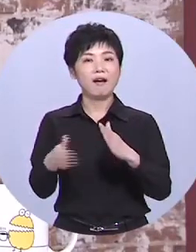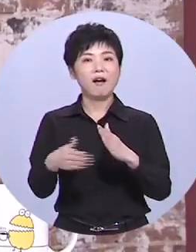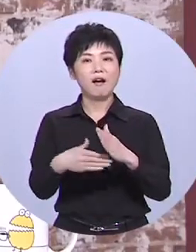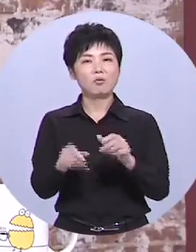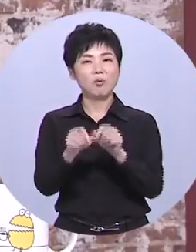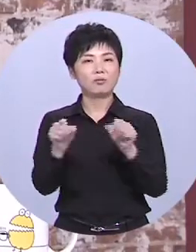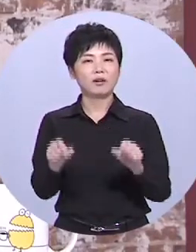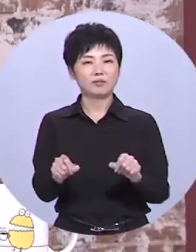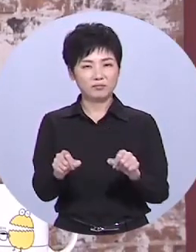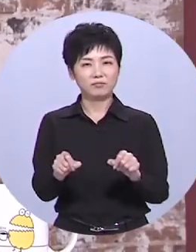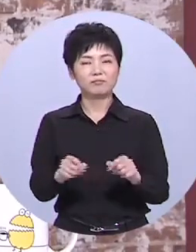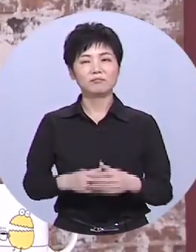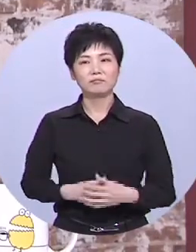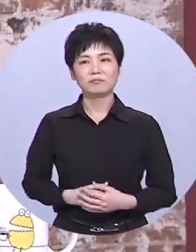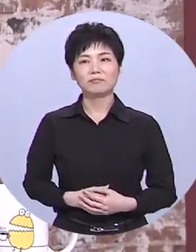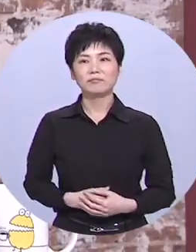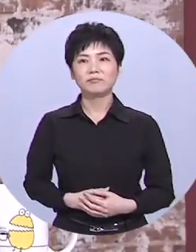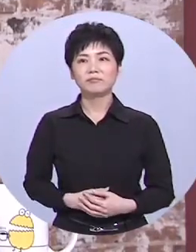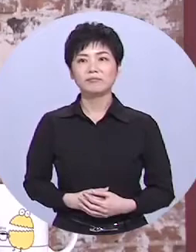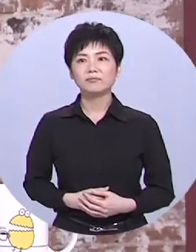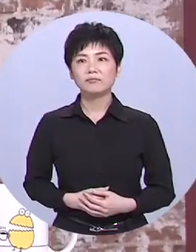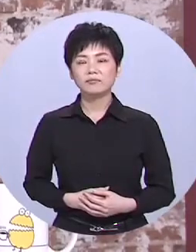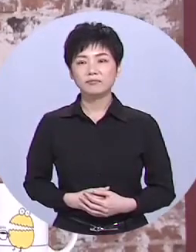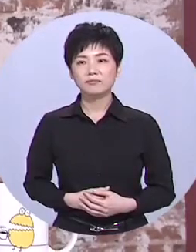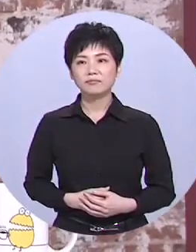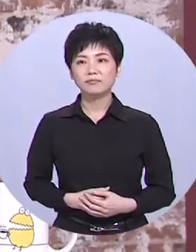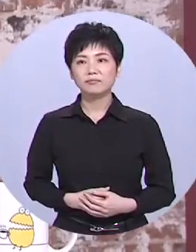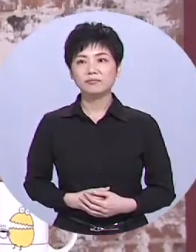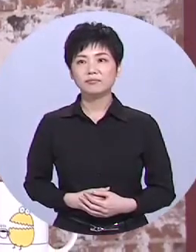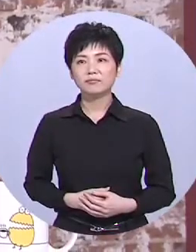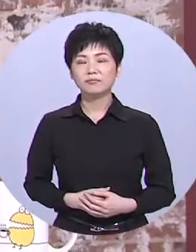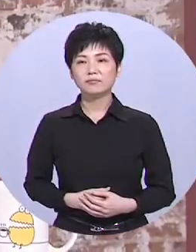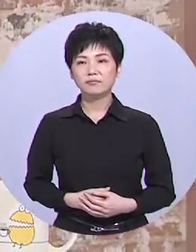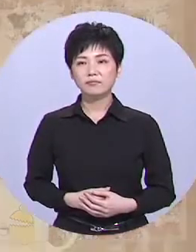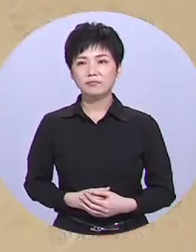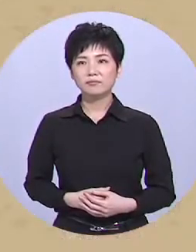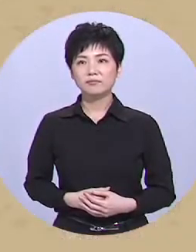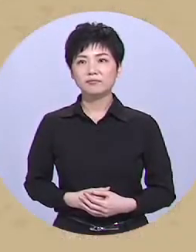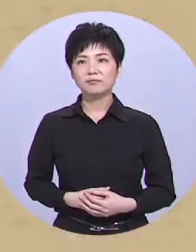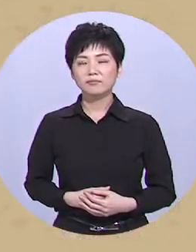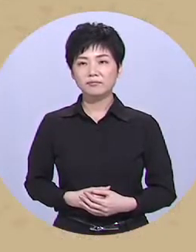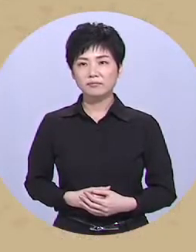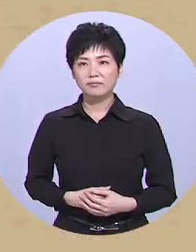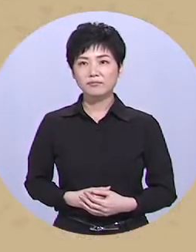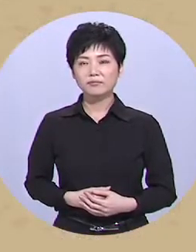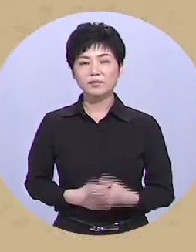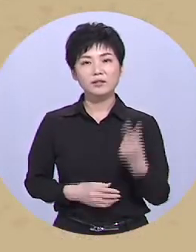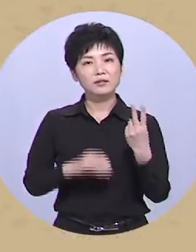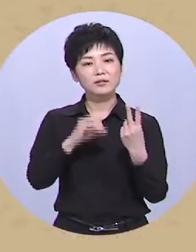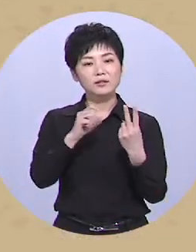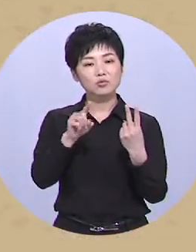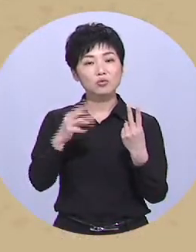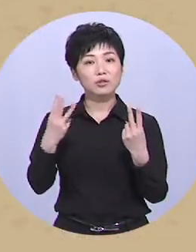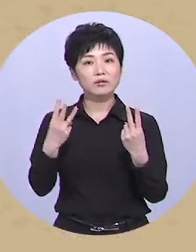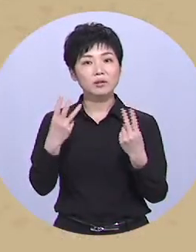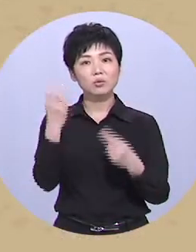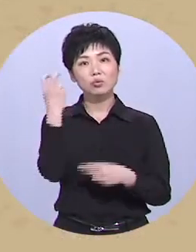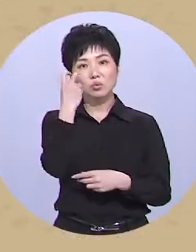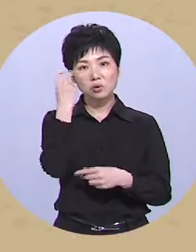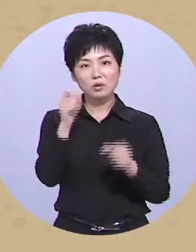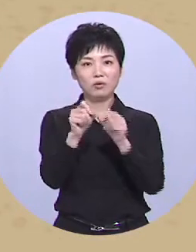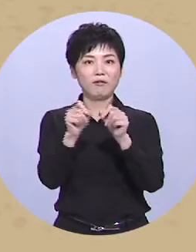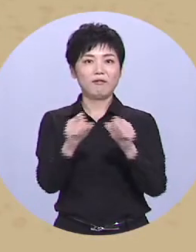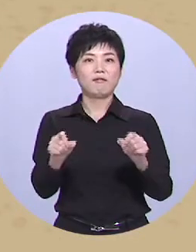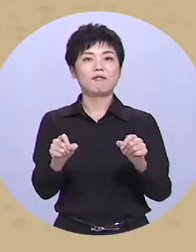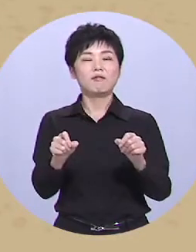の問題についてお伝えします。まずはこちらをご覧ください。こちらは2013年に調査された